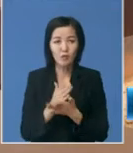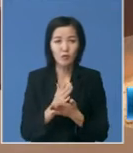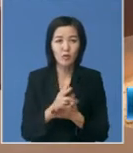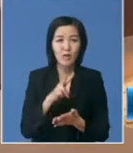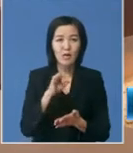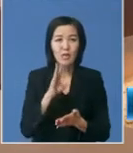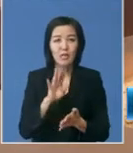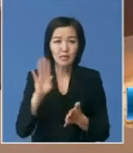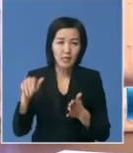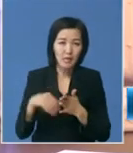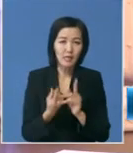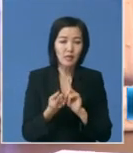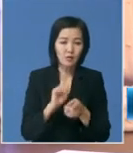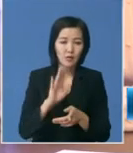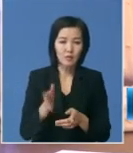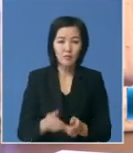қайта конвертацияланбақ.